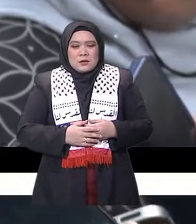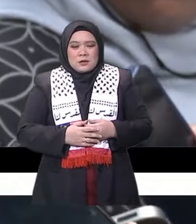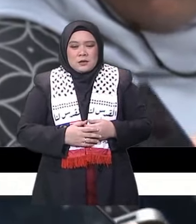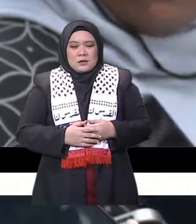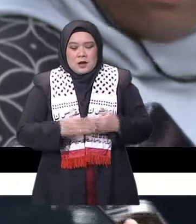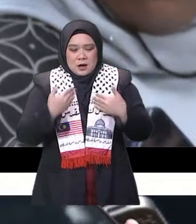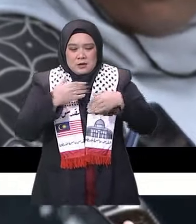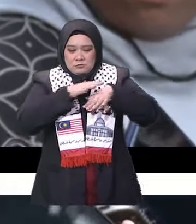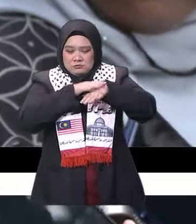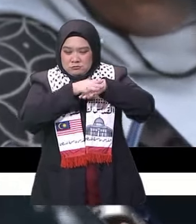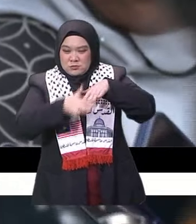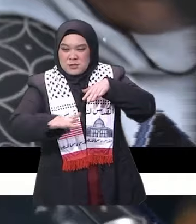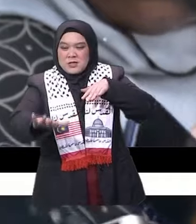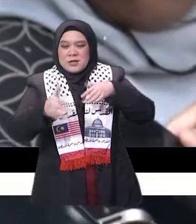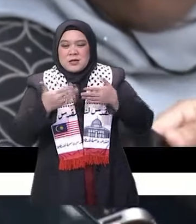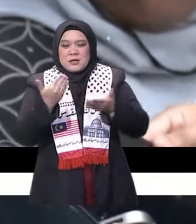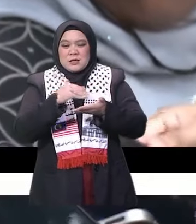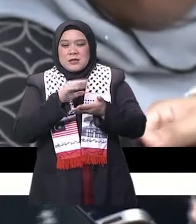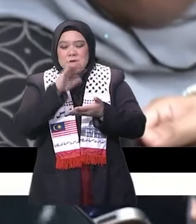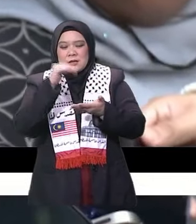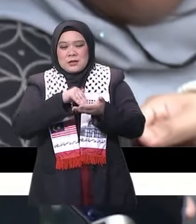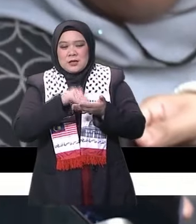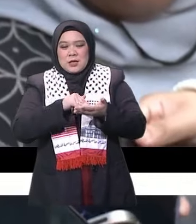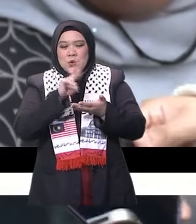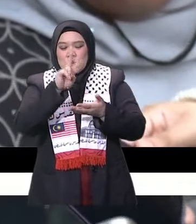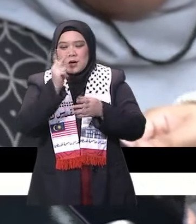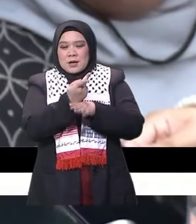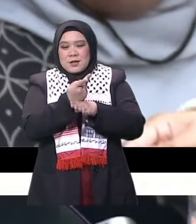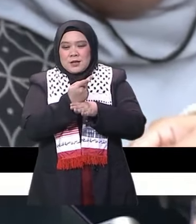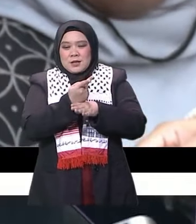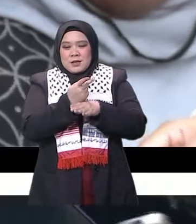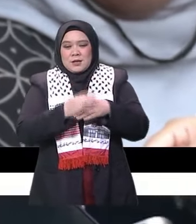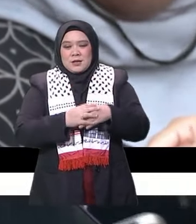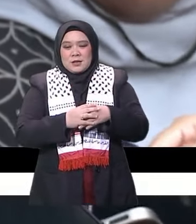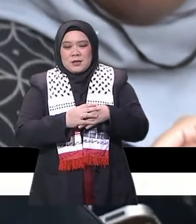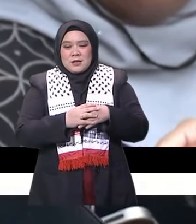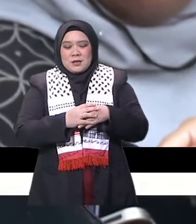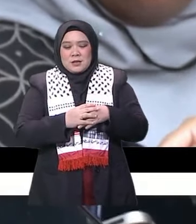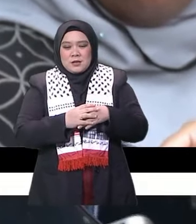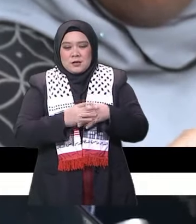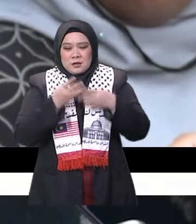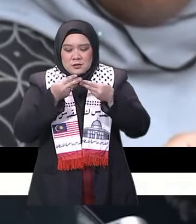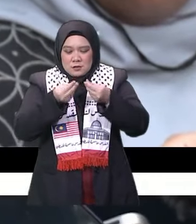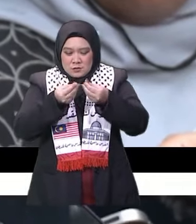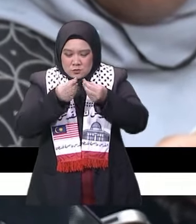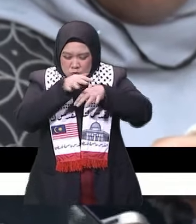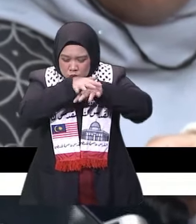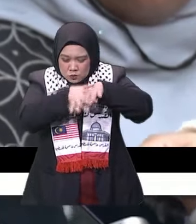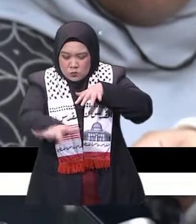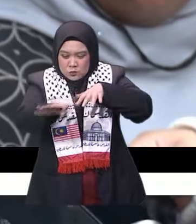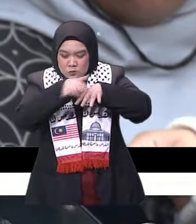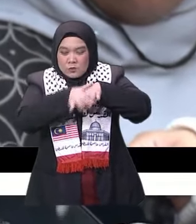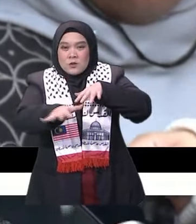slide dia dua kali dua kali jatuh tanah tu